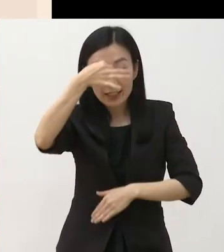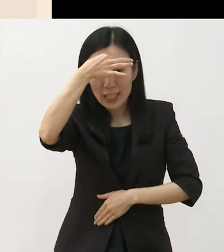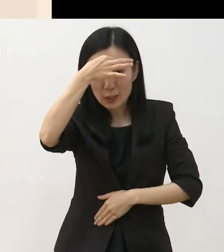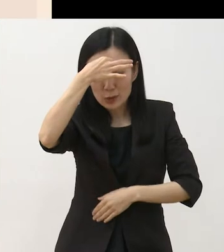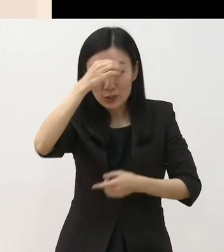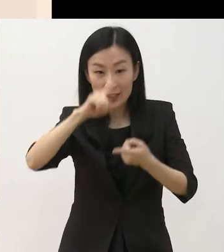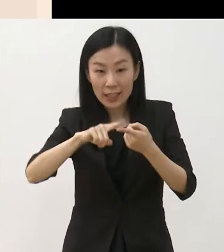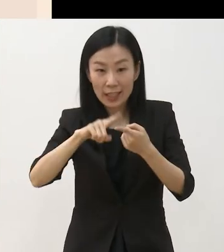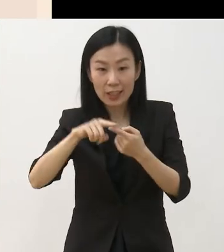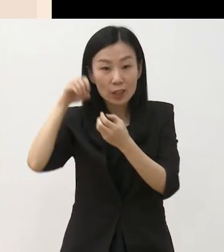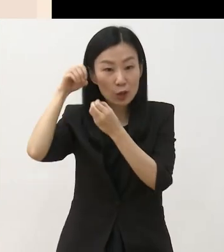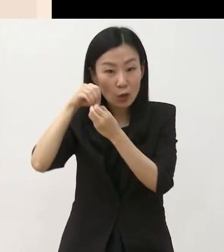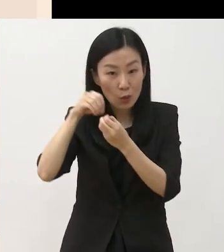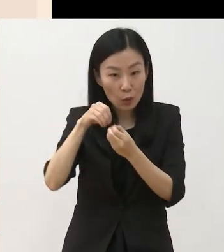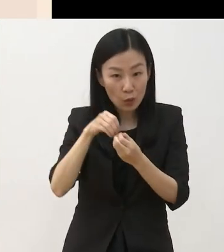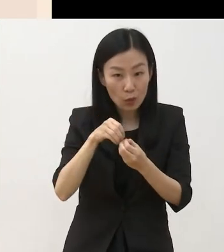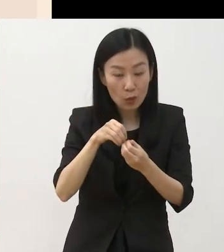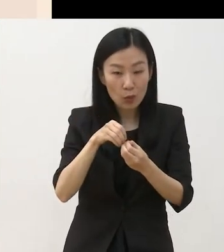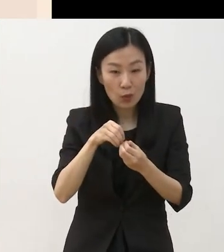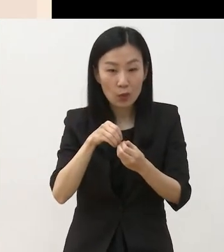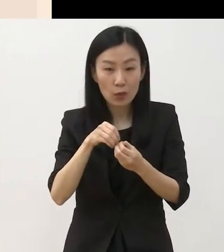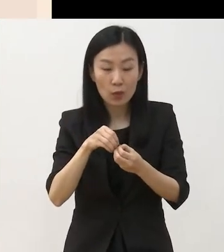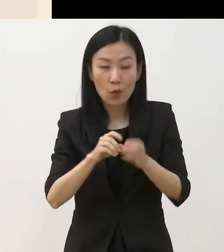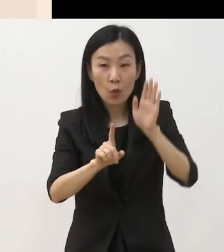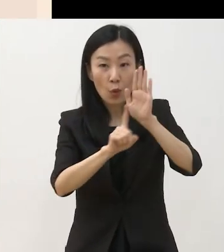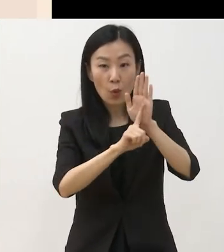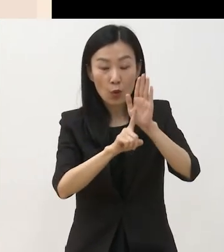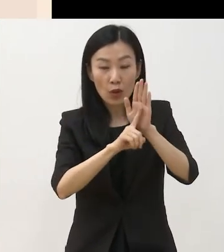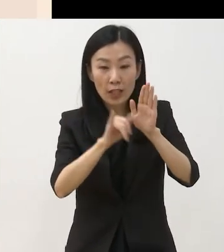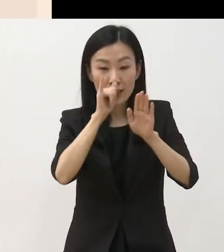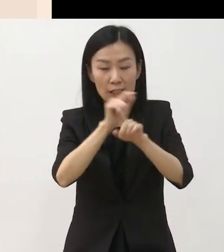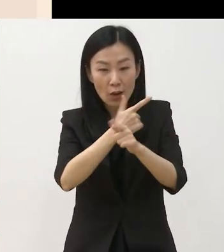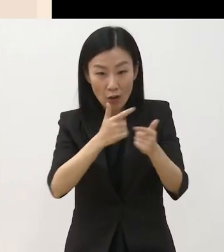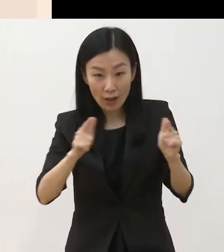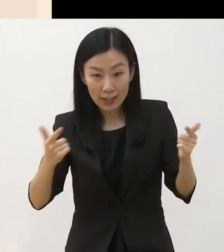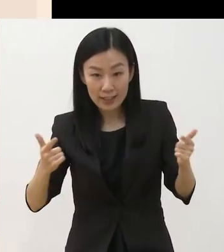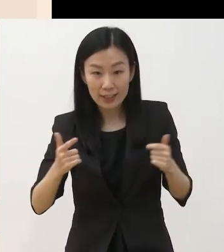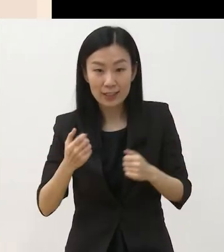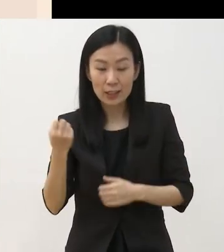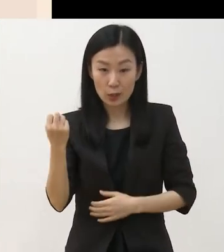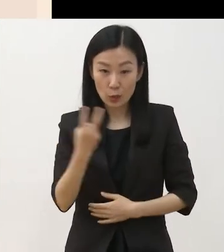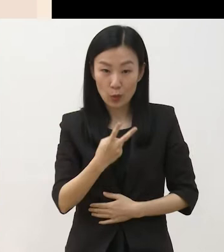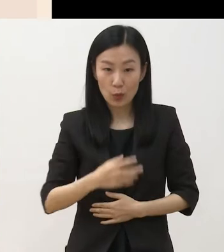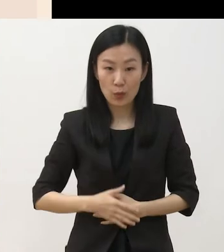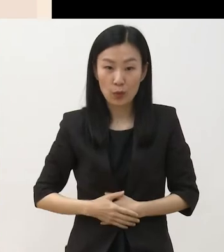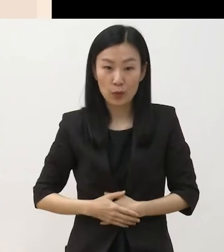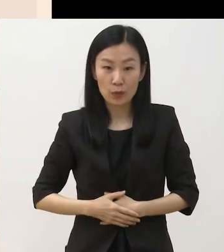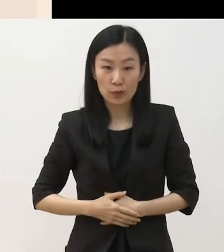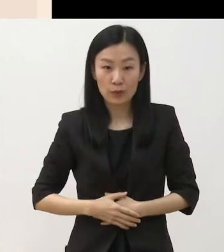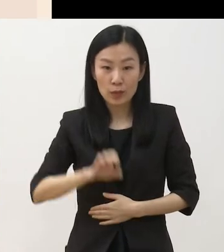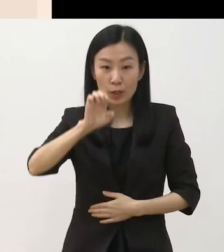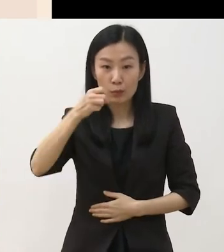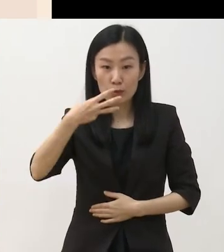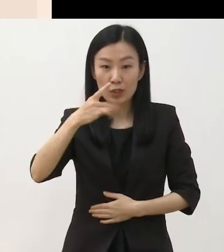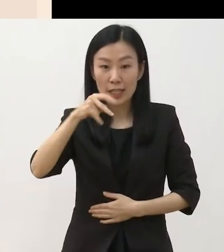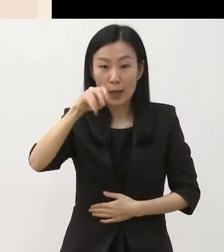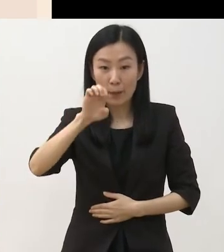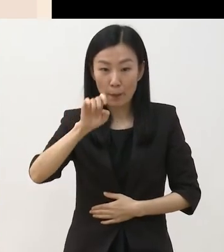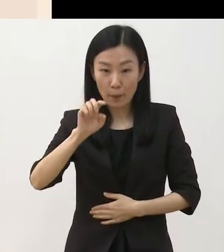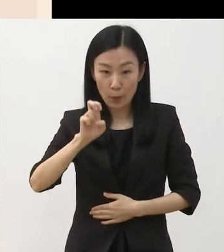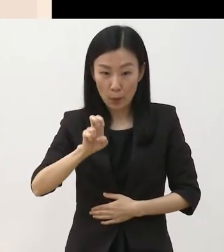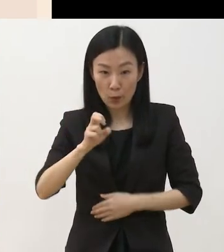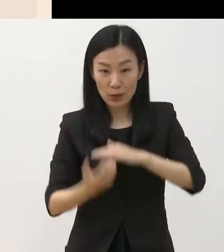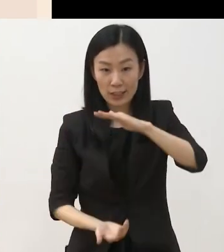음악, 전통, 그 다음에 공연의 성격을 띤 다원, 그리고 플랫폼 실현의